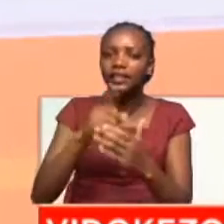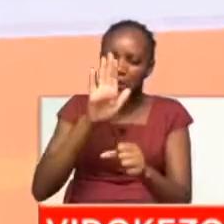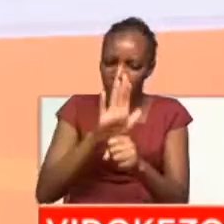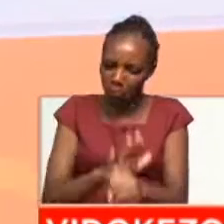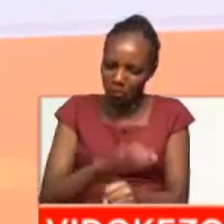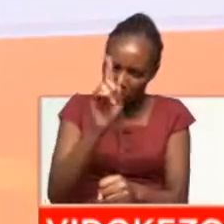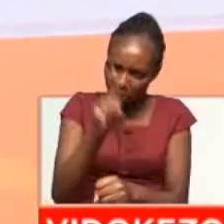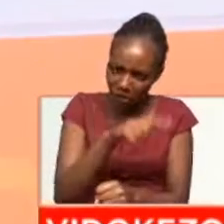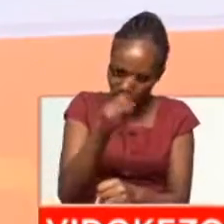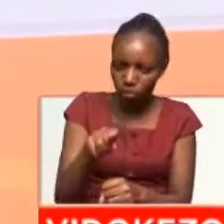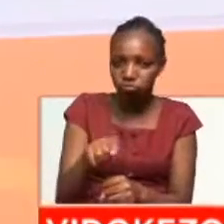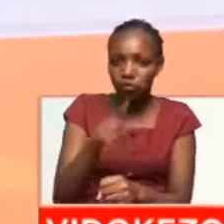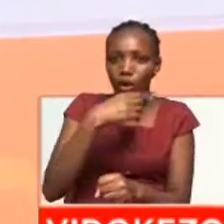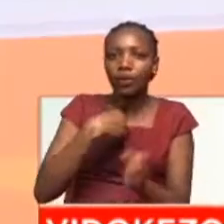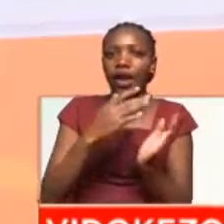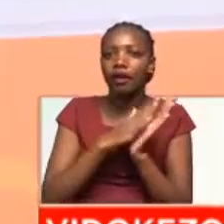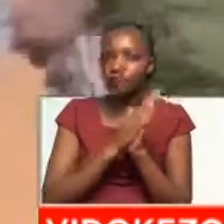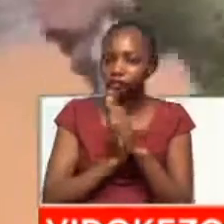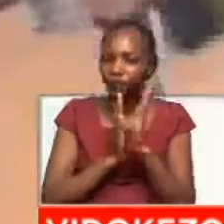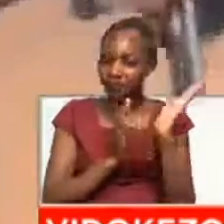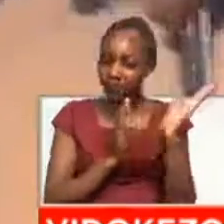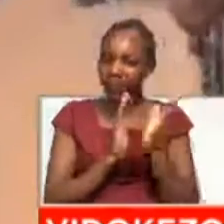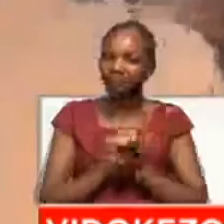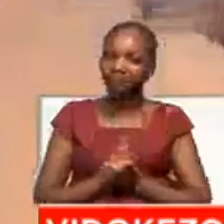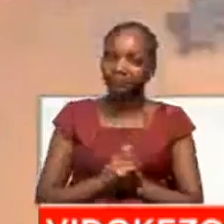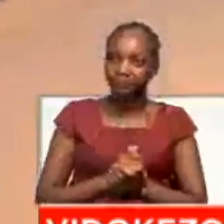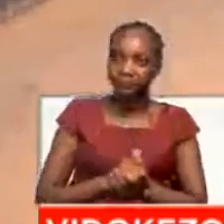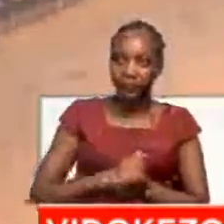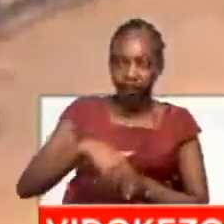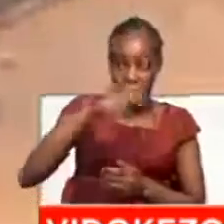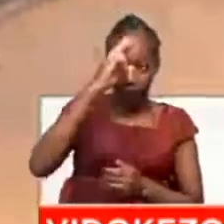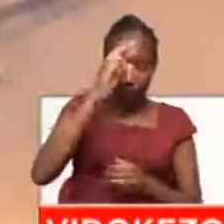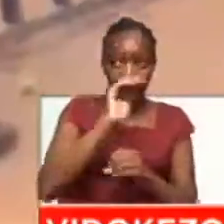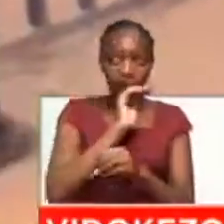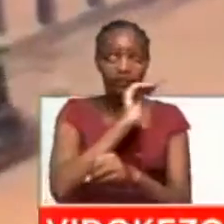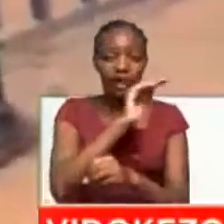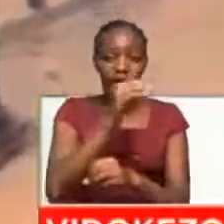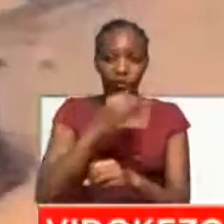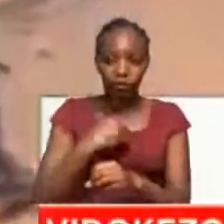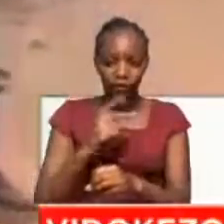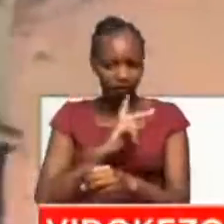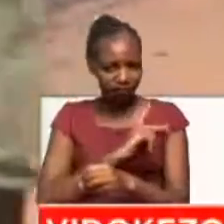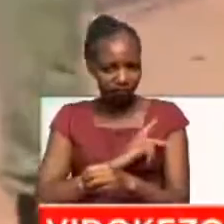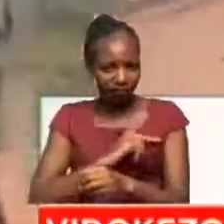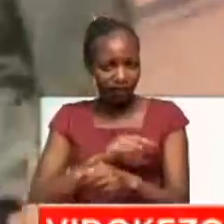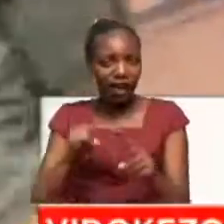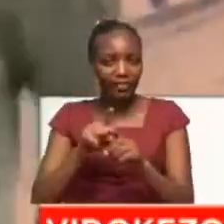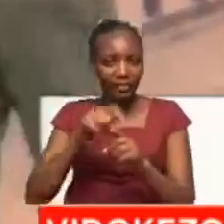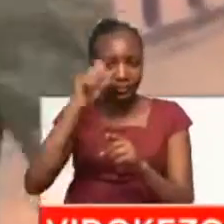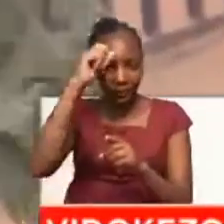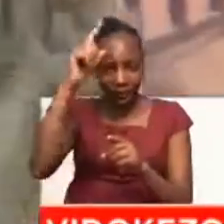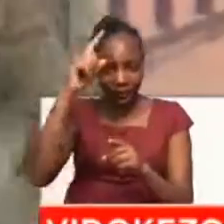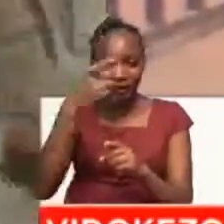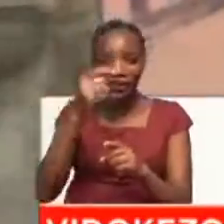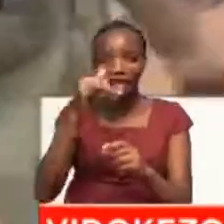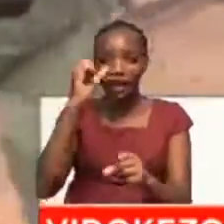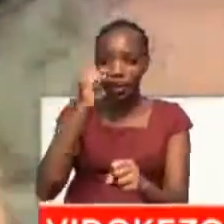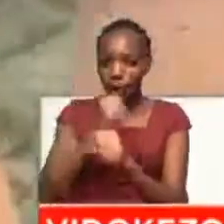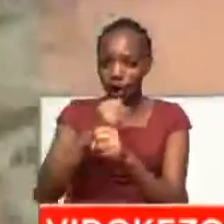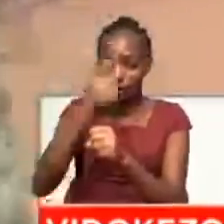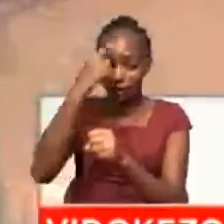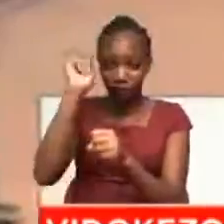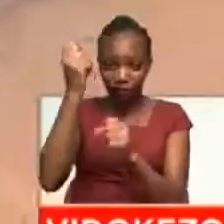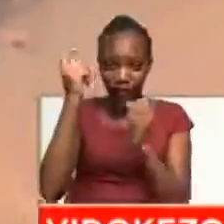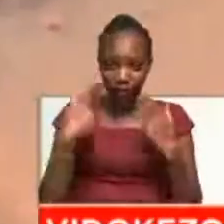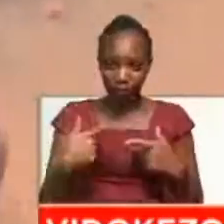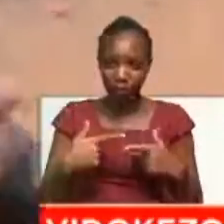sheria. Wycliffe Siko anaarifu. Polisi wametakiwa kuwa na utu na kufahamu kuwa wanawafanyia Wakenya kazi na wala sio